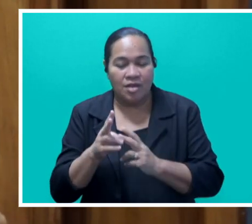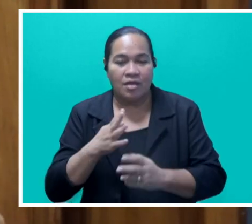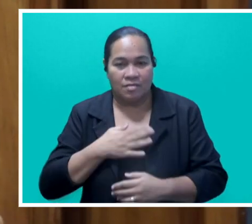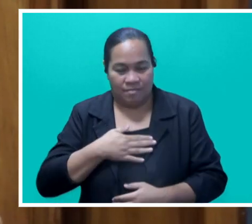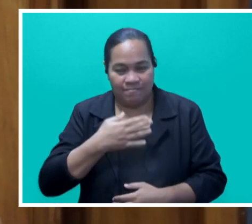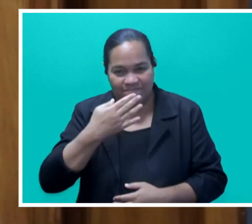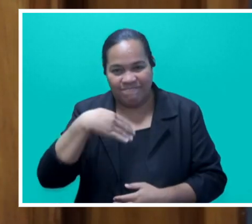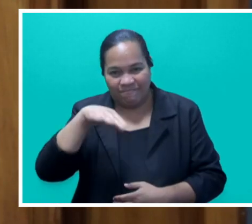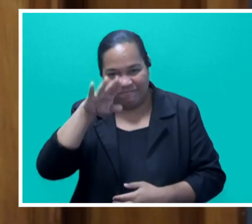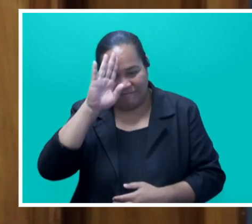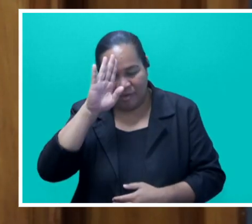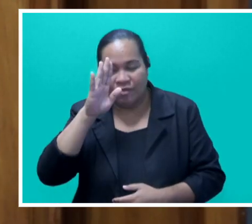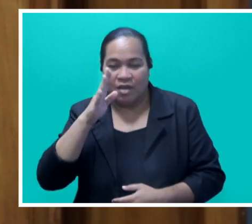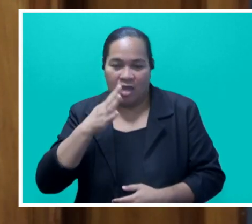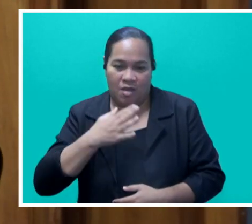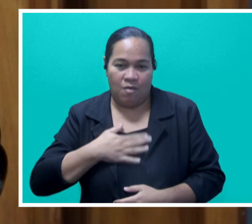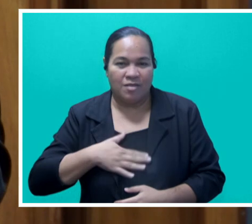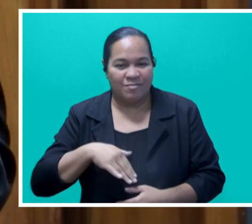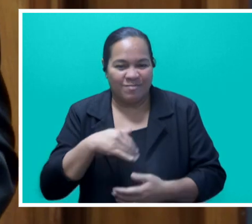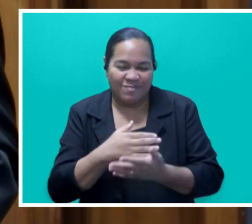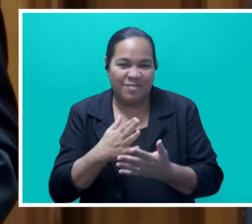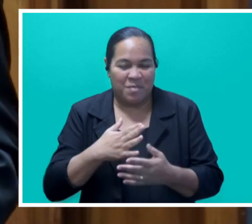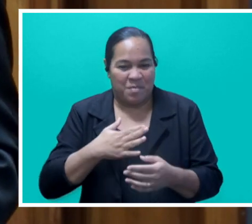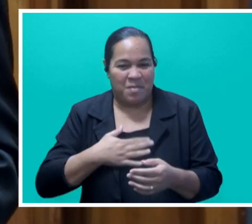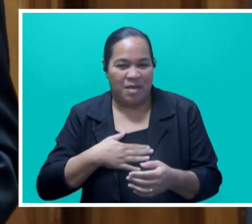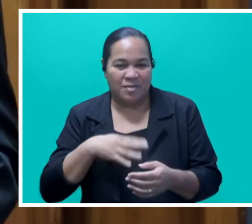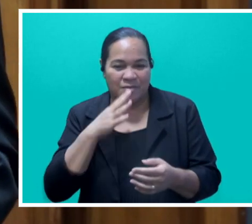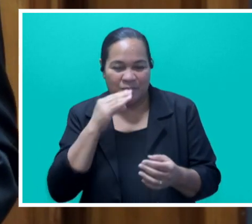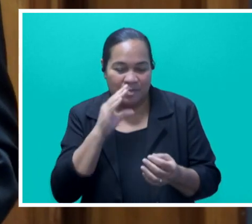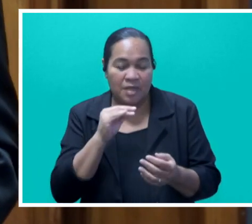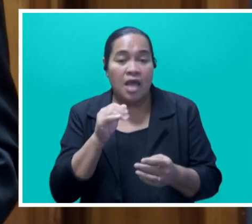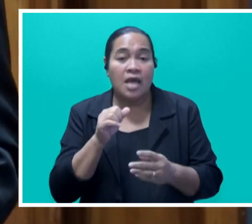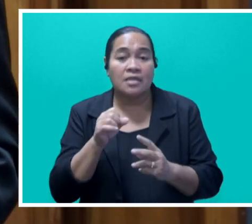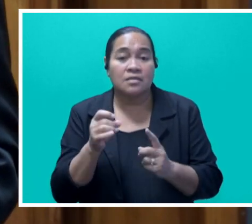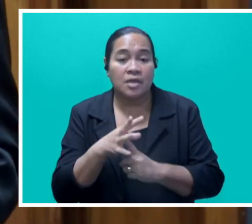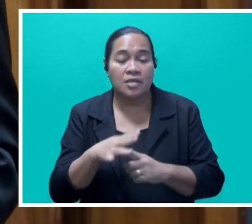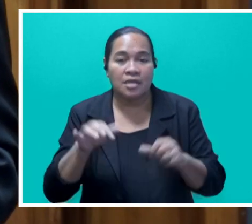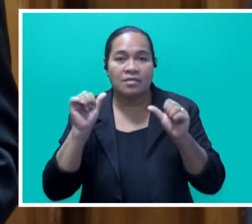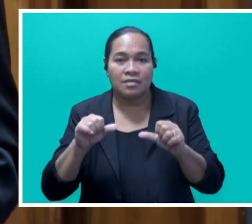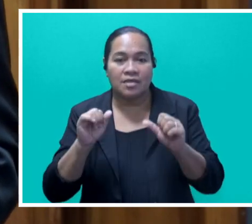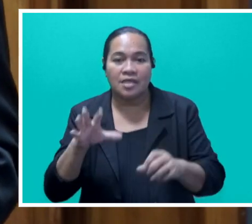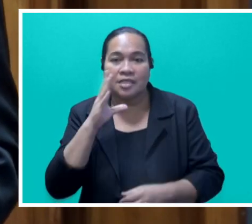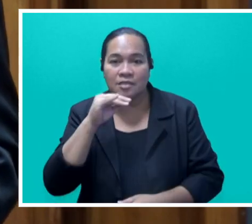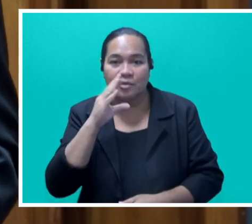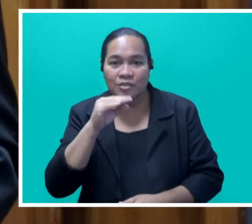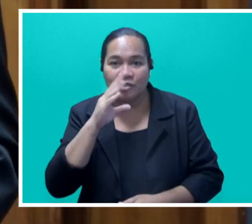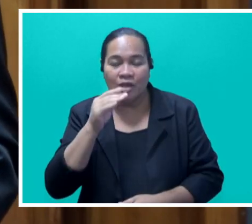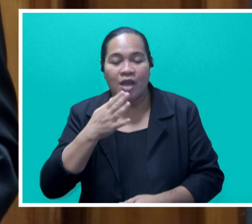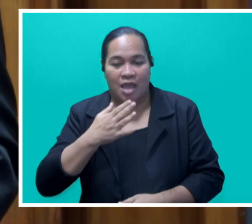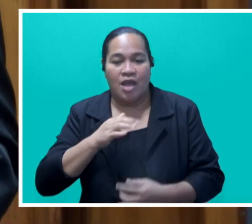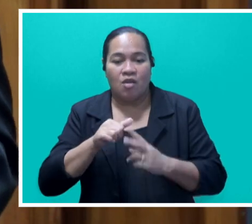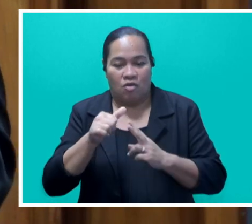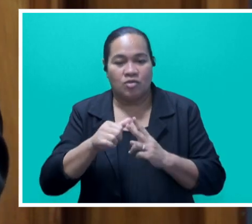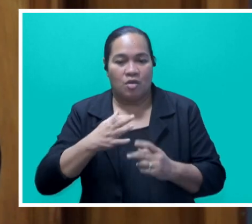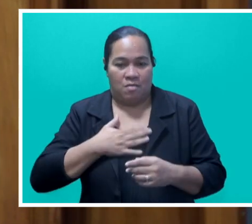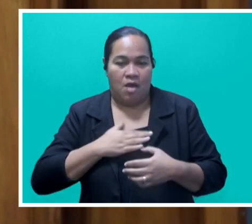daw en bebo sak membalata na non robosa na turang na president kay nando talanga na nong buasa